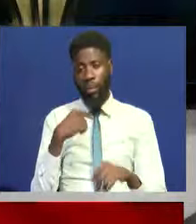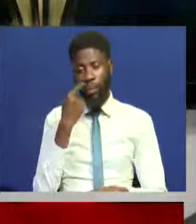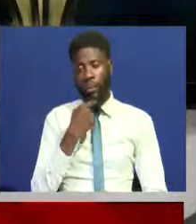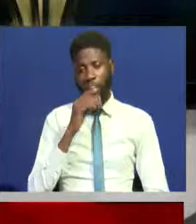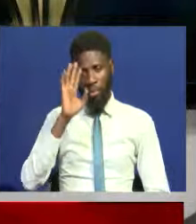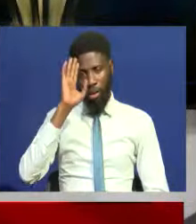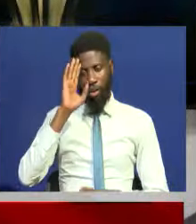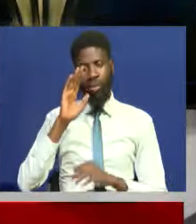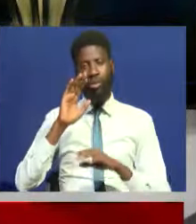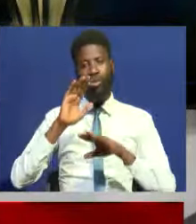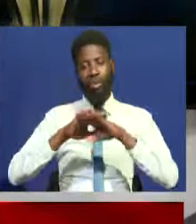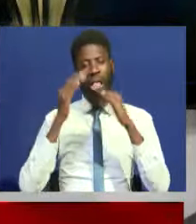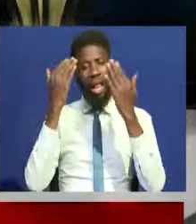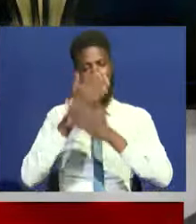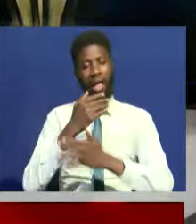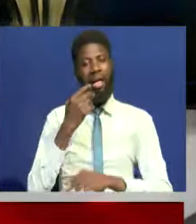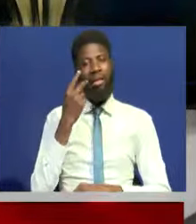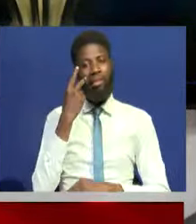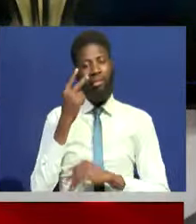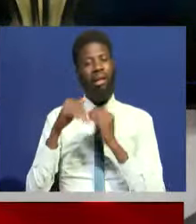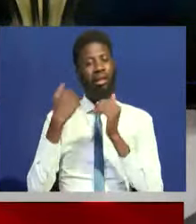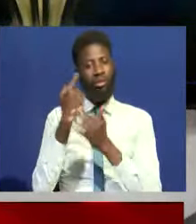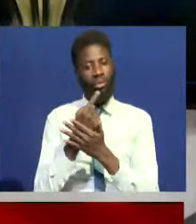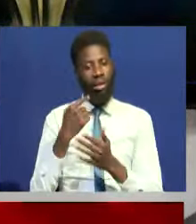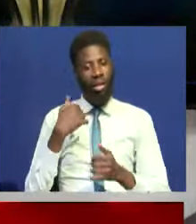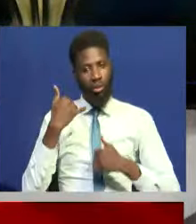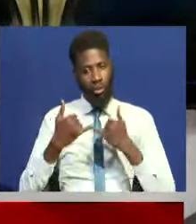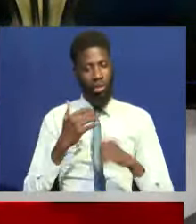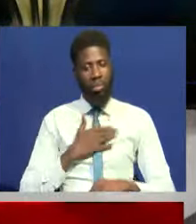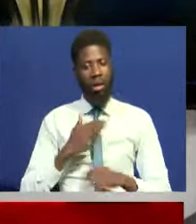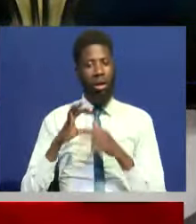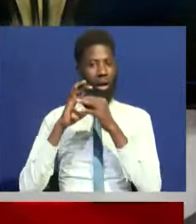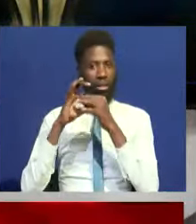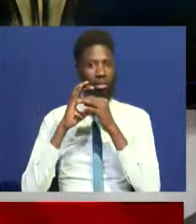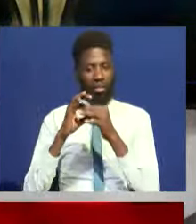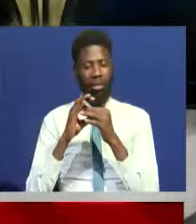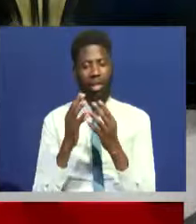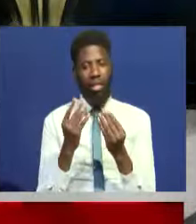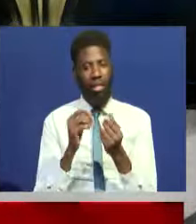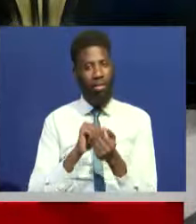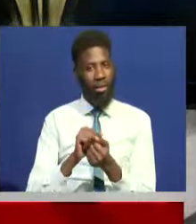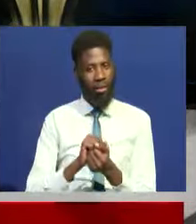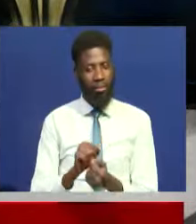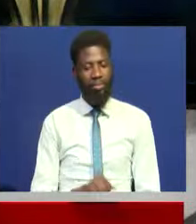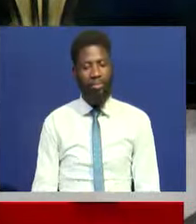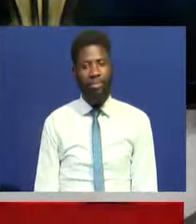I'll see you next week. And do enjoy My Culture on KBC Channel 1. This is Easy Friday.